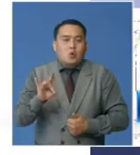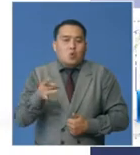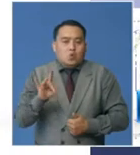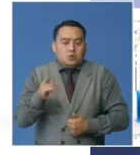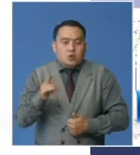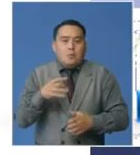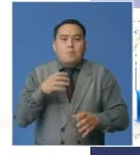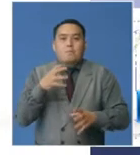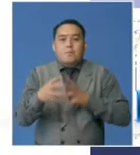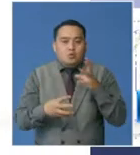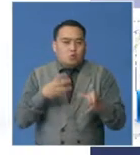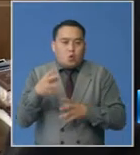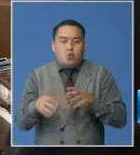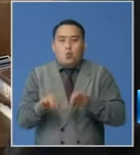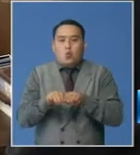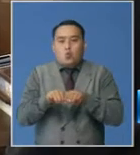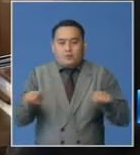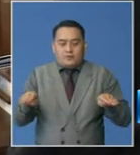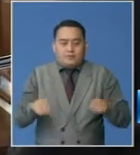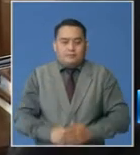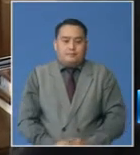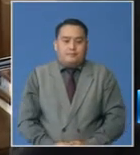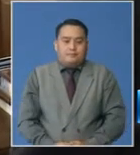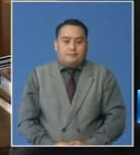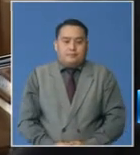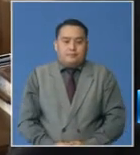республиканского и мирового уровней.